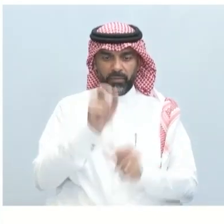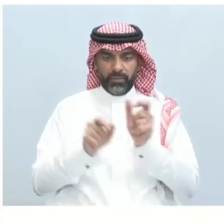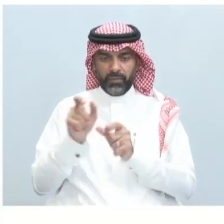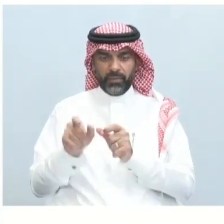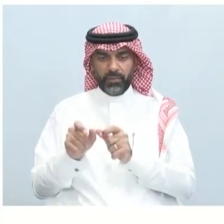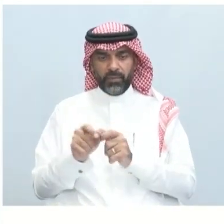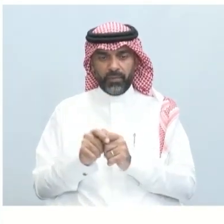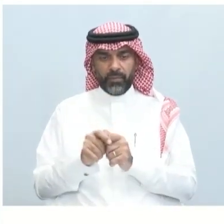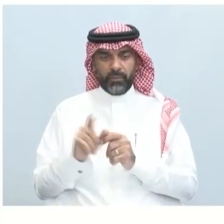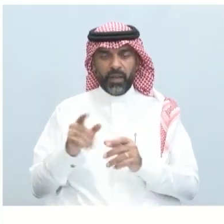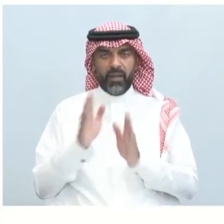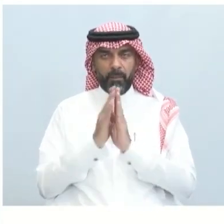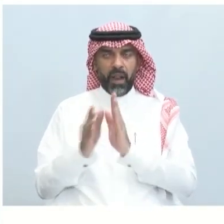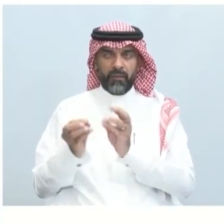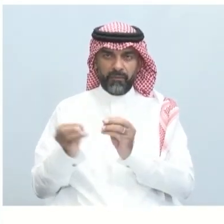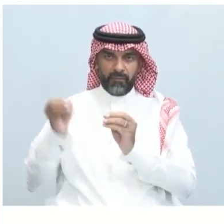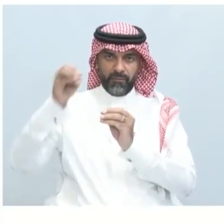Upload a File.